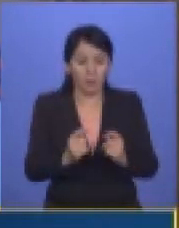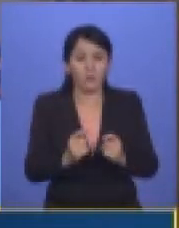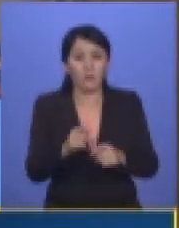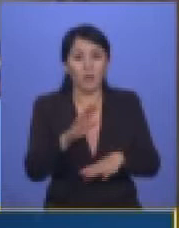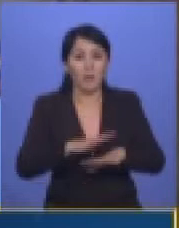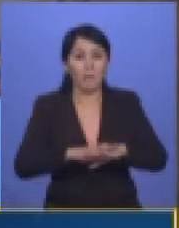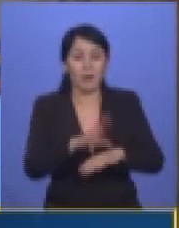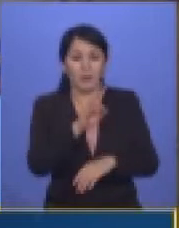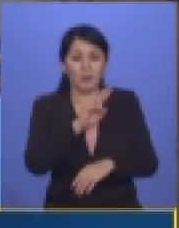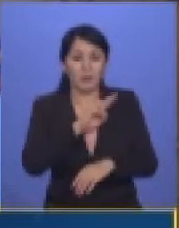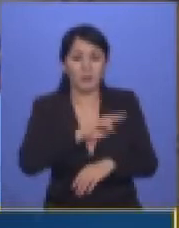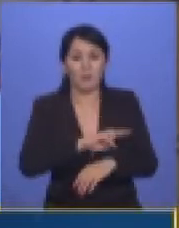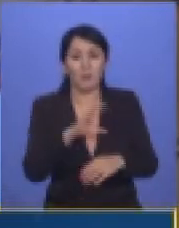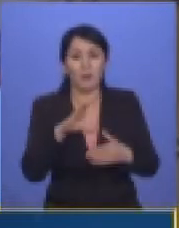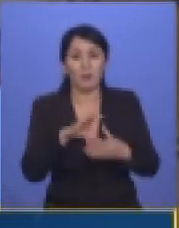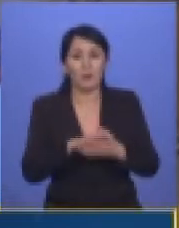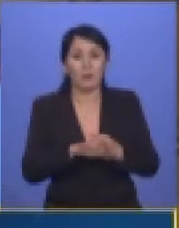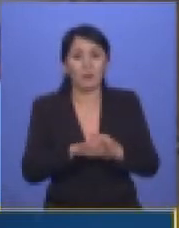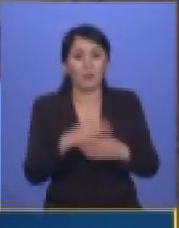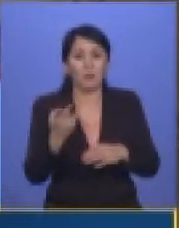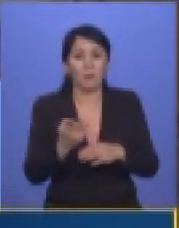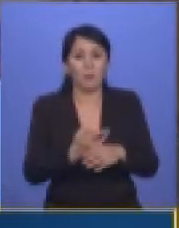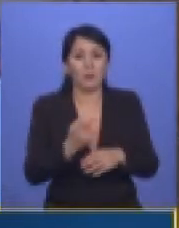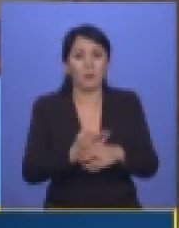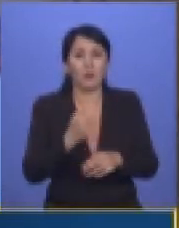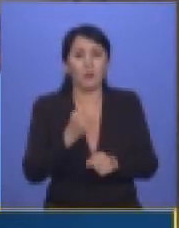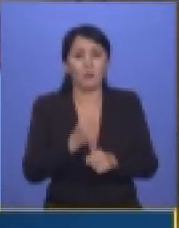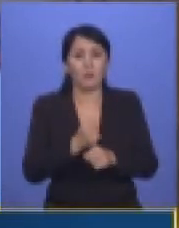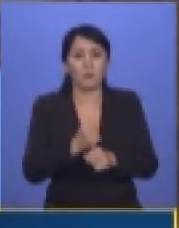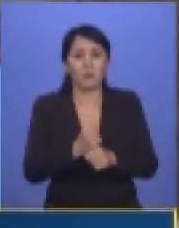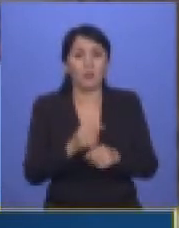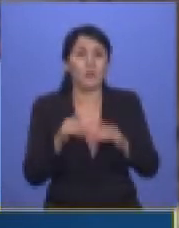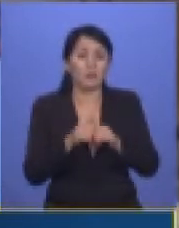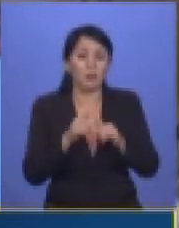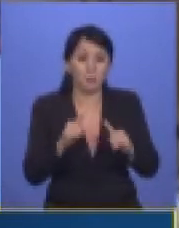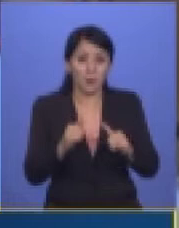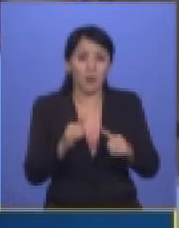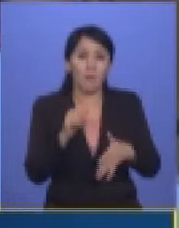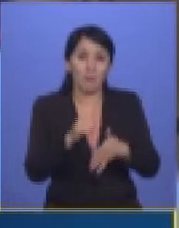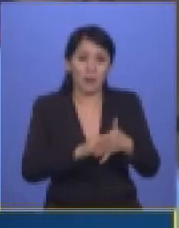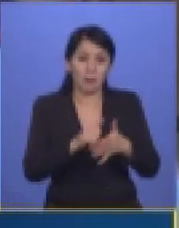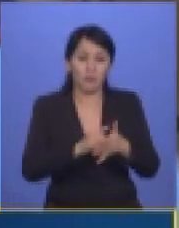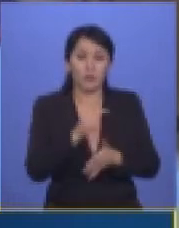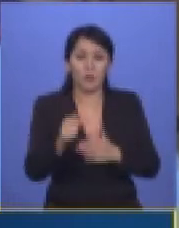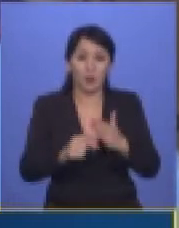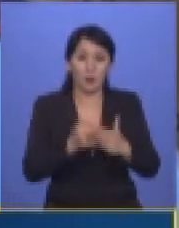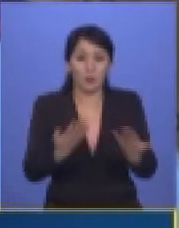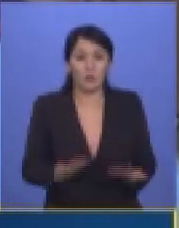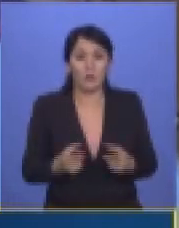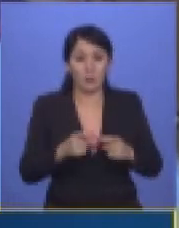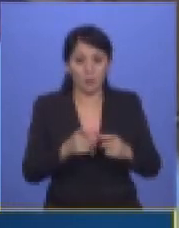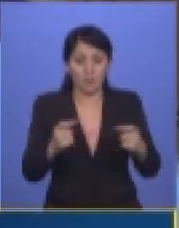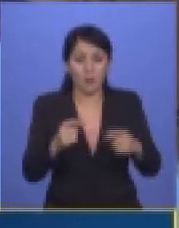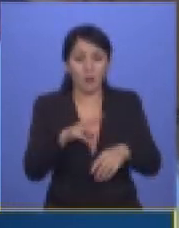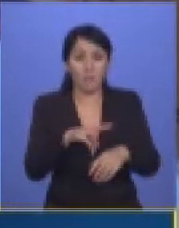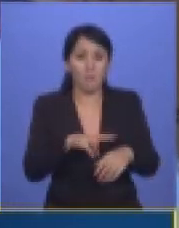банк қызметкерлері ретінде таныстырып, алаяқтар жасау фактілері кең таралуда. Сол себепті қала тұрғындарына айтарымыз,